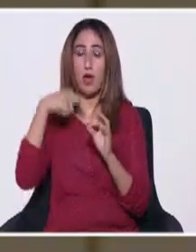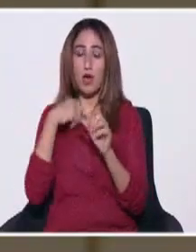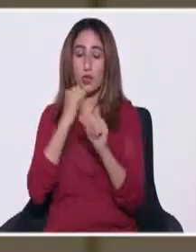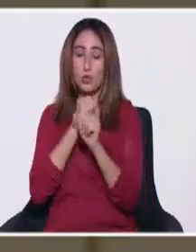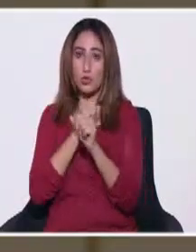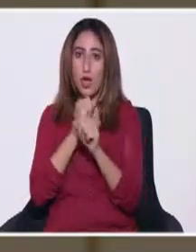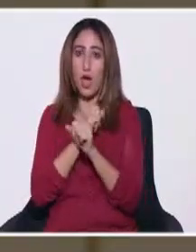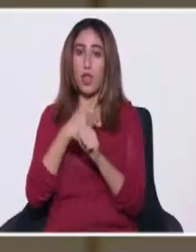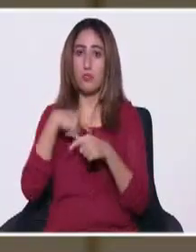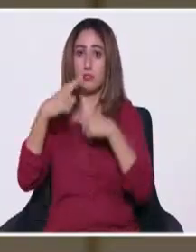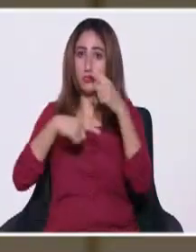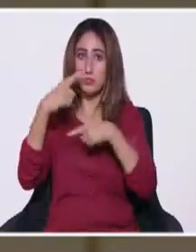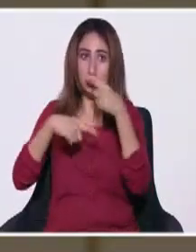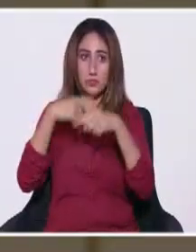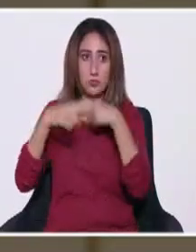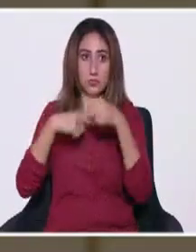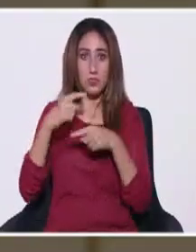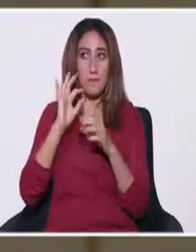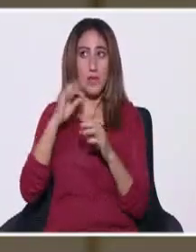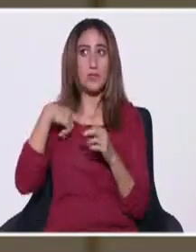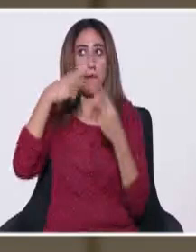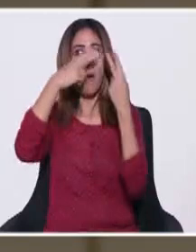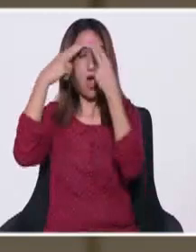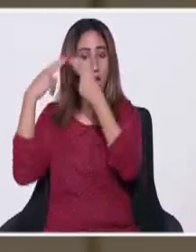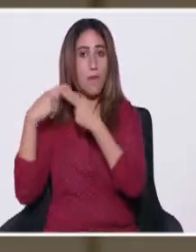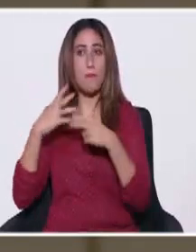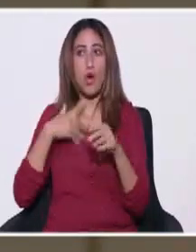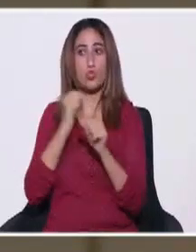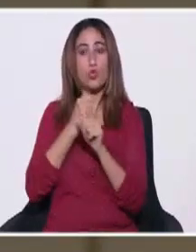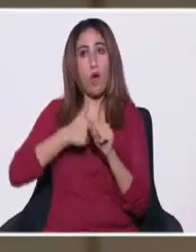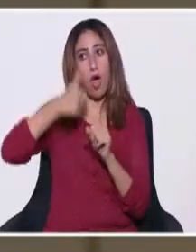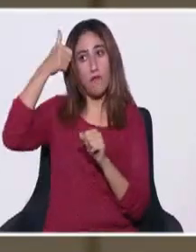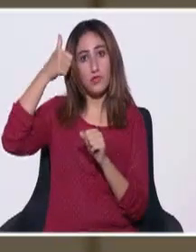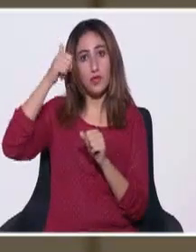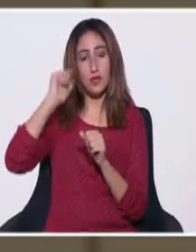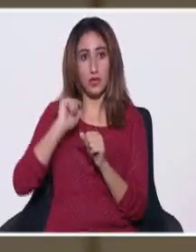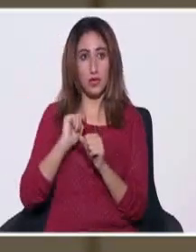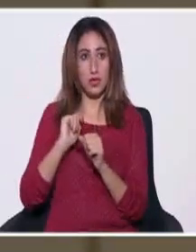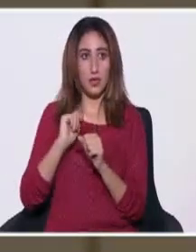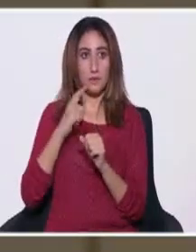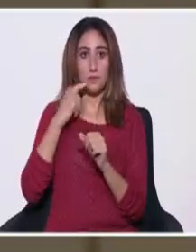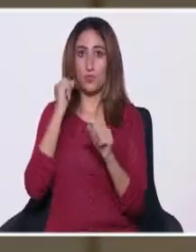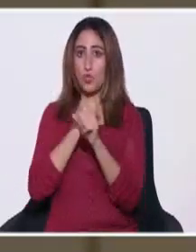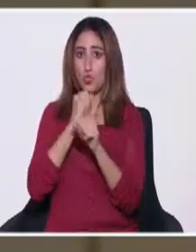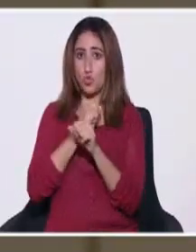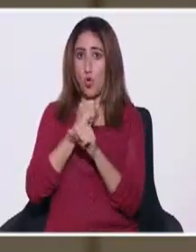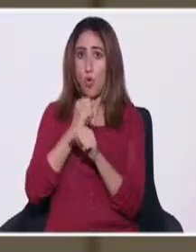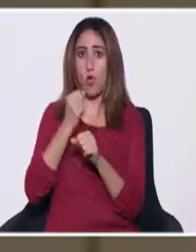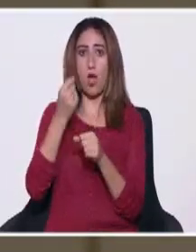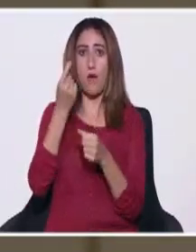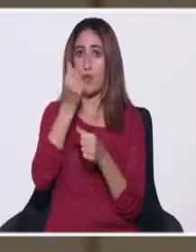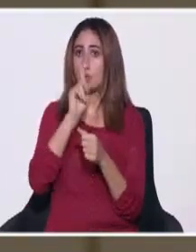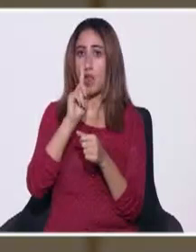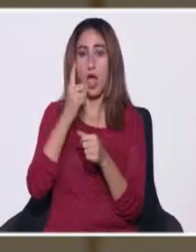فرصة ورا الثانية، ودايما ابقى عندي طموح اني اوصل لشغل افضل. طبعا الشغل كمان التطوعي ده في مسيرة